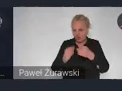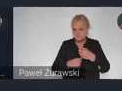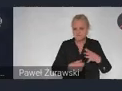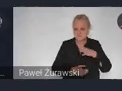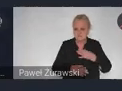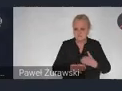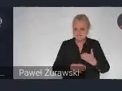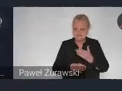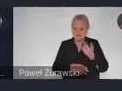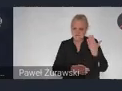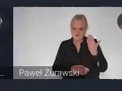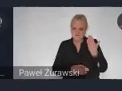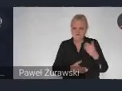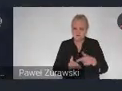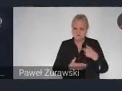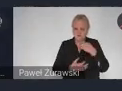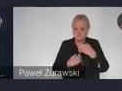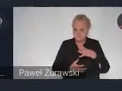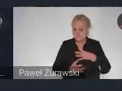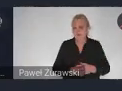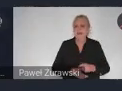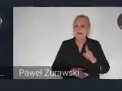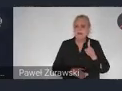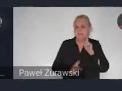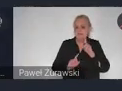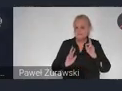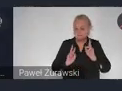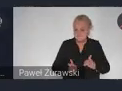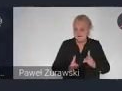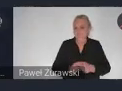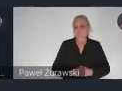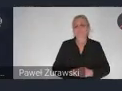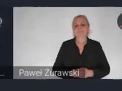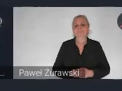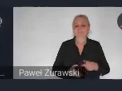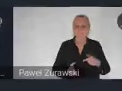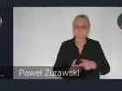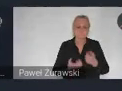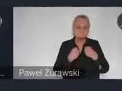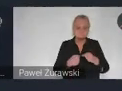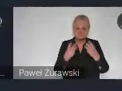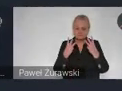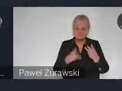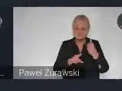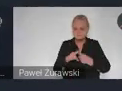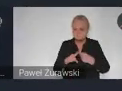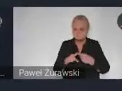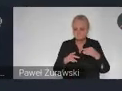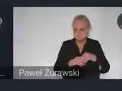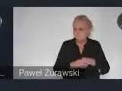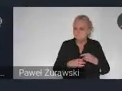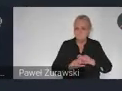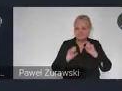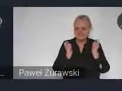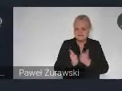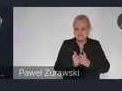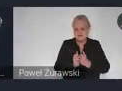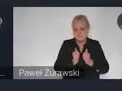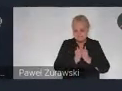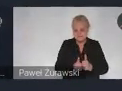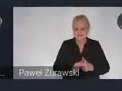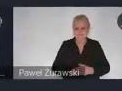chwilą ale rzeczywiście jest to niezwykle istotny element całego